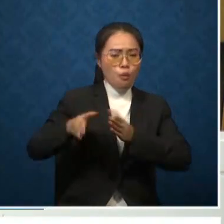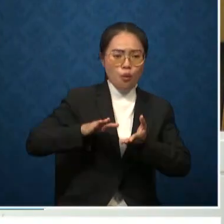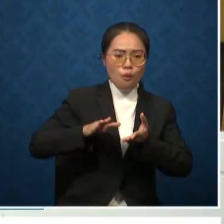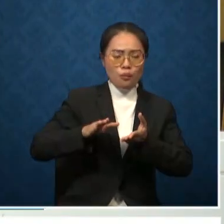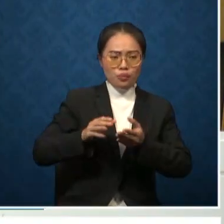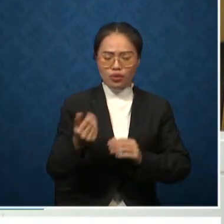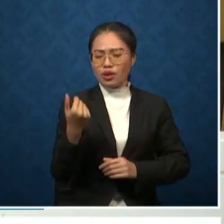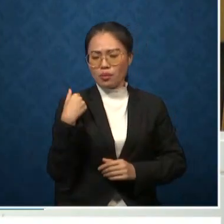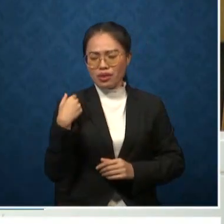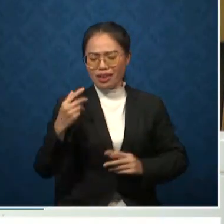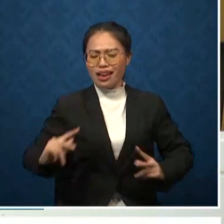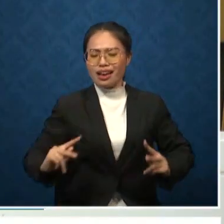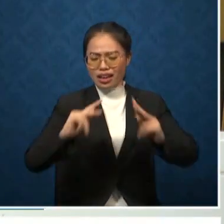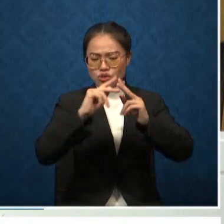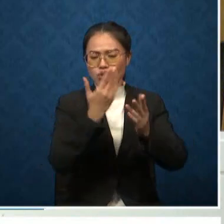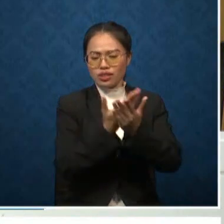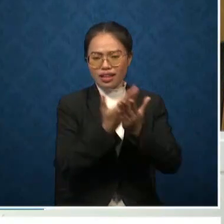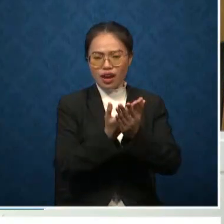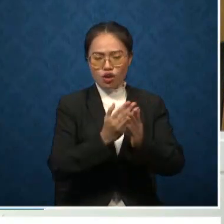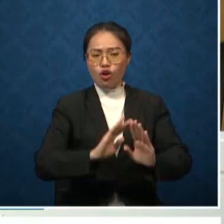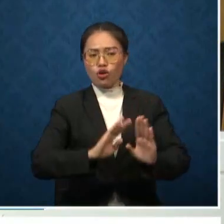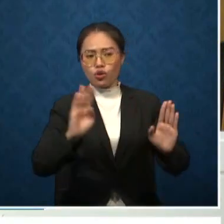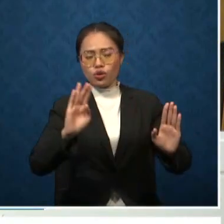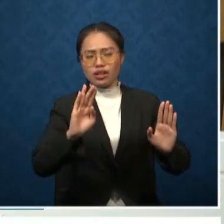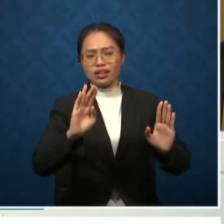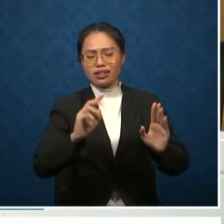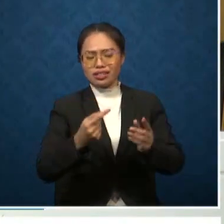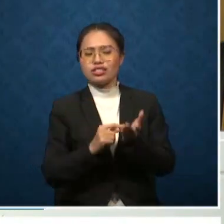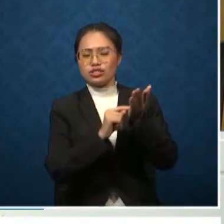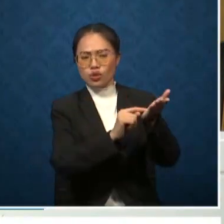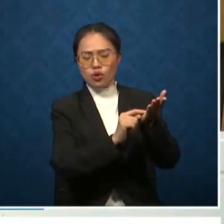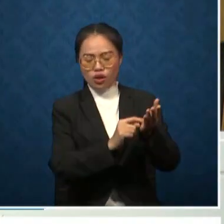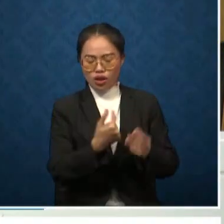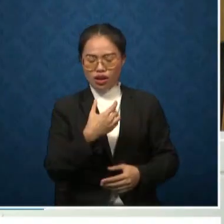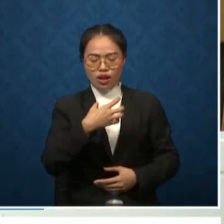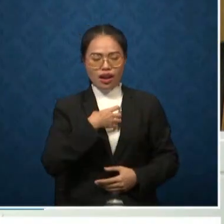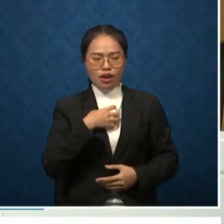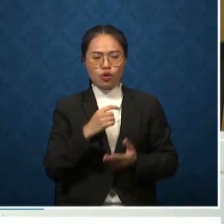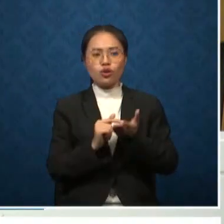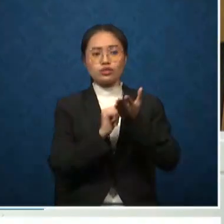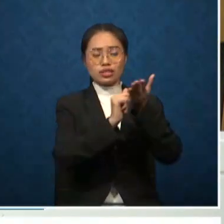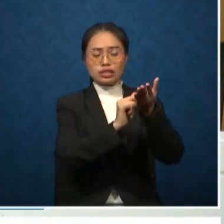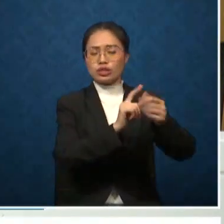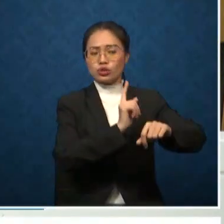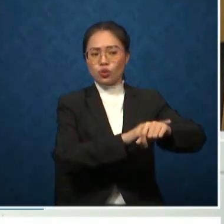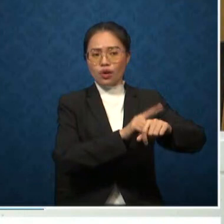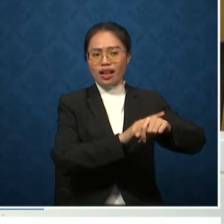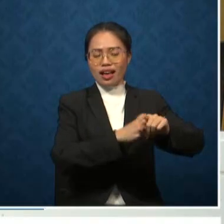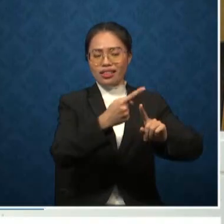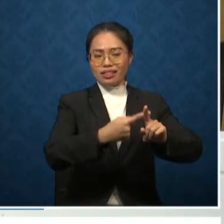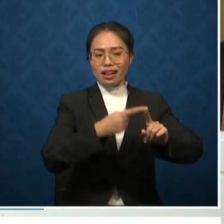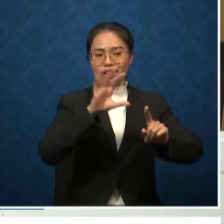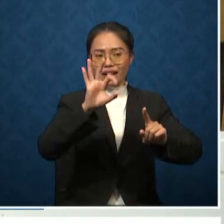อนเรื่องออกมาจากระเบียบวาระของสภาผู้แทนราษฎรแล้วก็เสนอว่าเพื่อที่จะให้ทันกำหนดเวลาในเดือนกันยาย